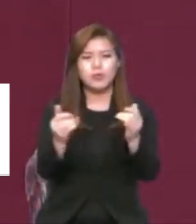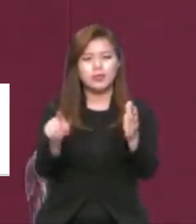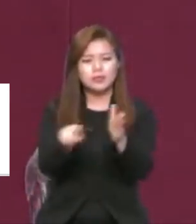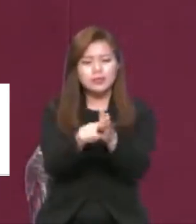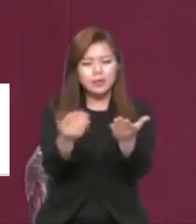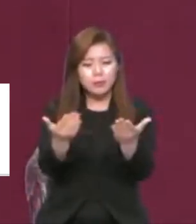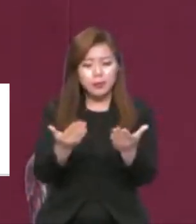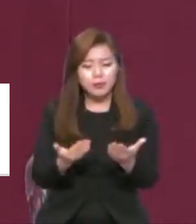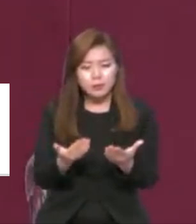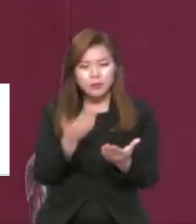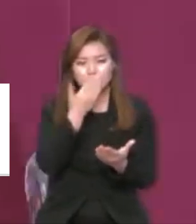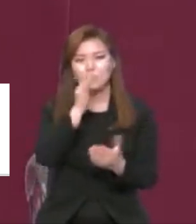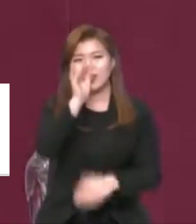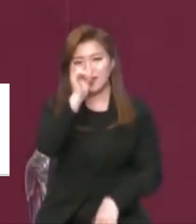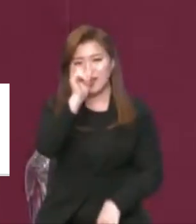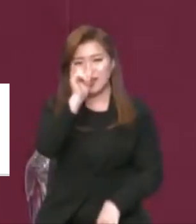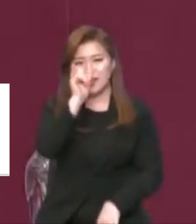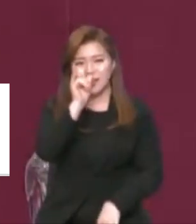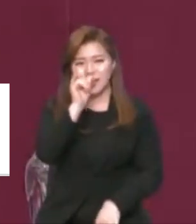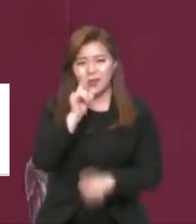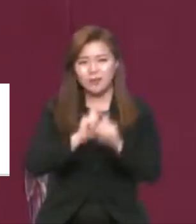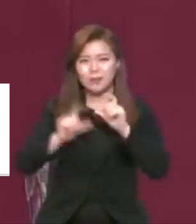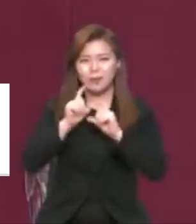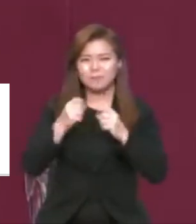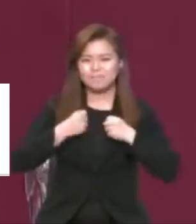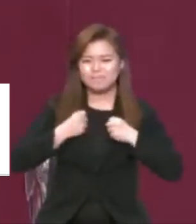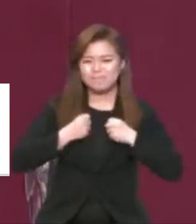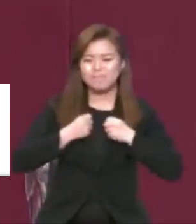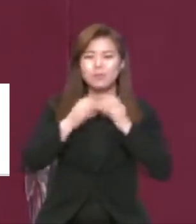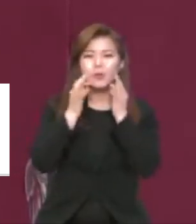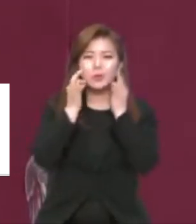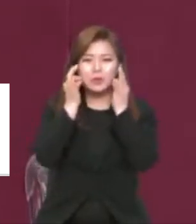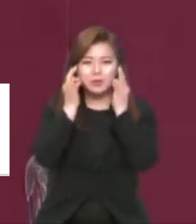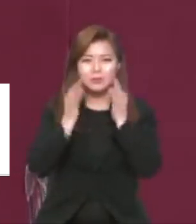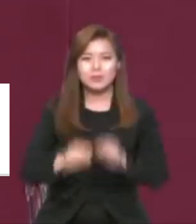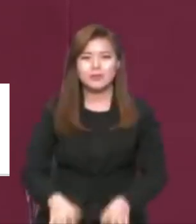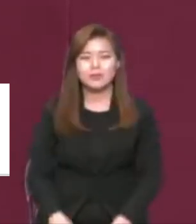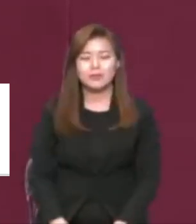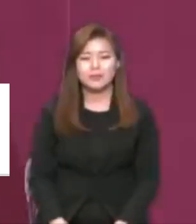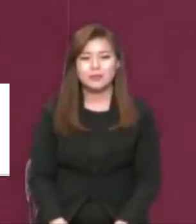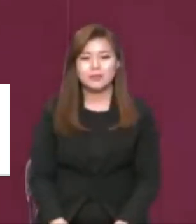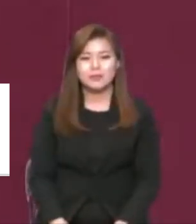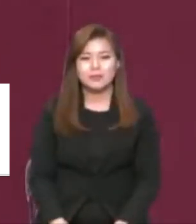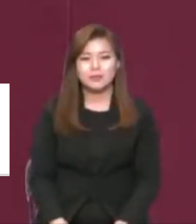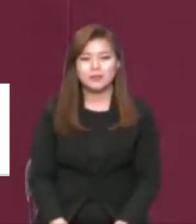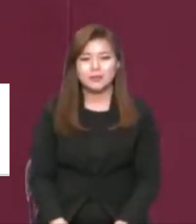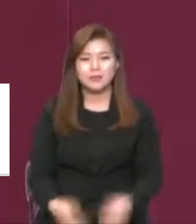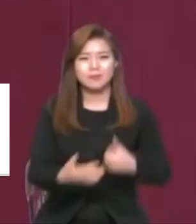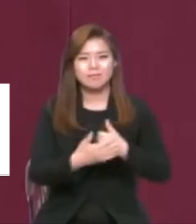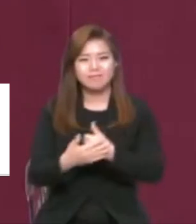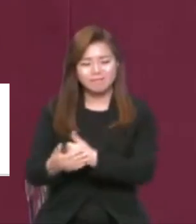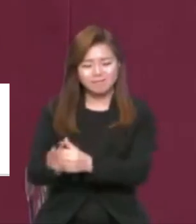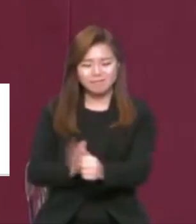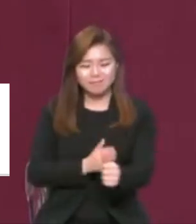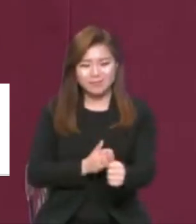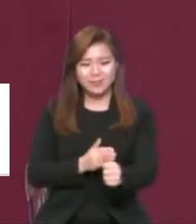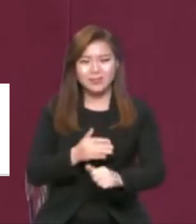하는데 사무처가 할 수 있는 일에 전력을 다하겠습니다. 의원님들의 많은 지도와 편달을